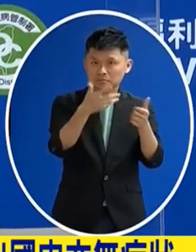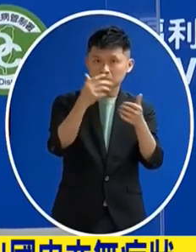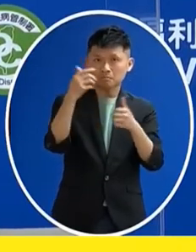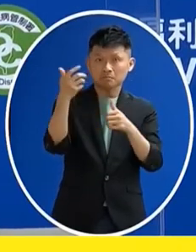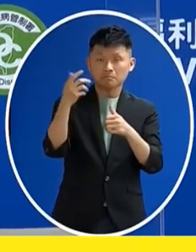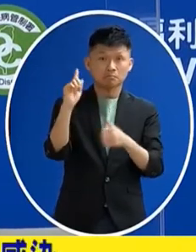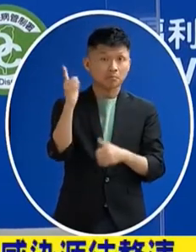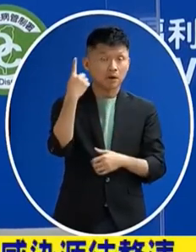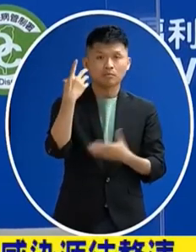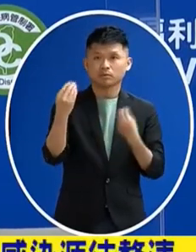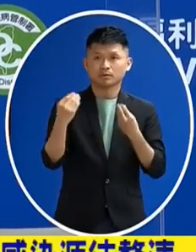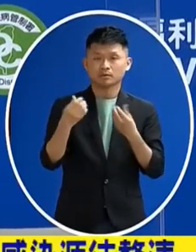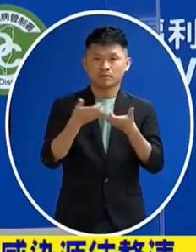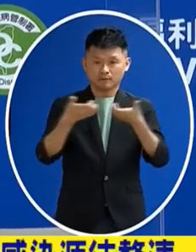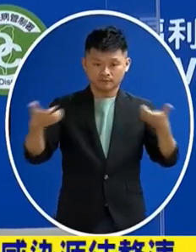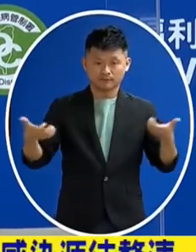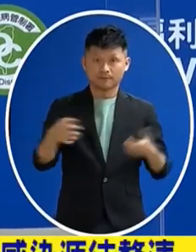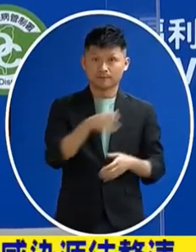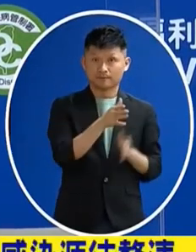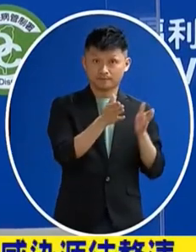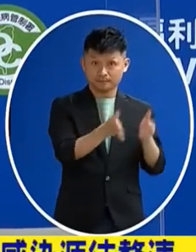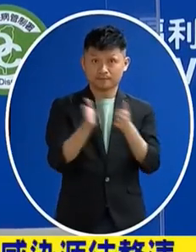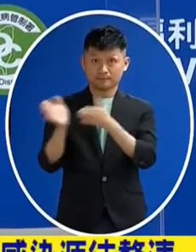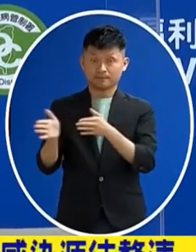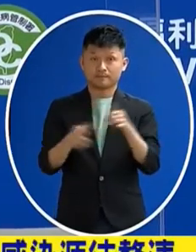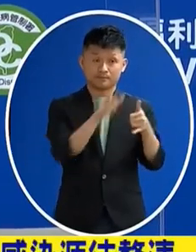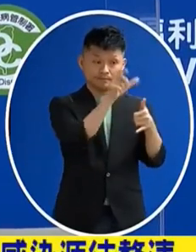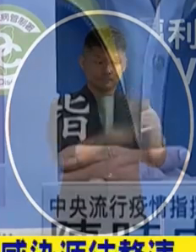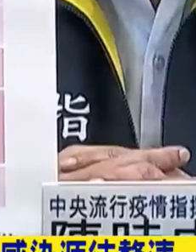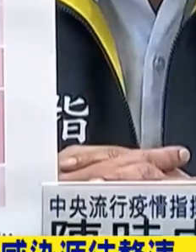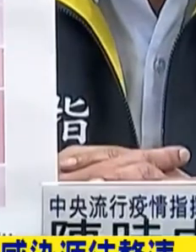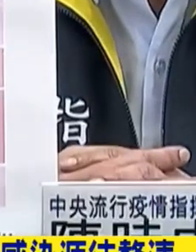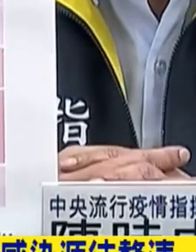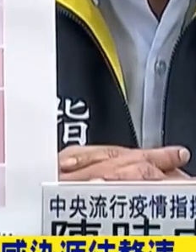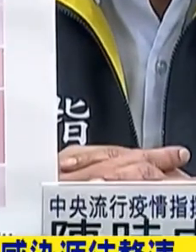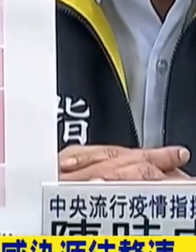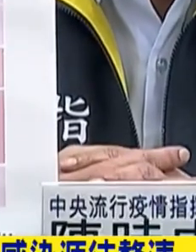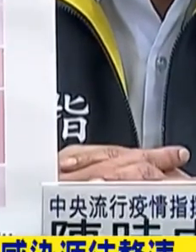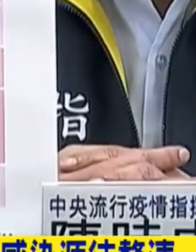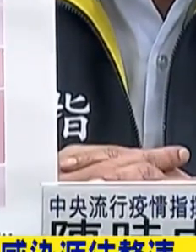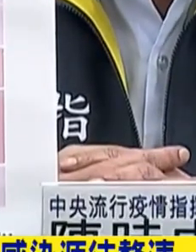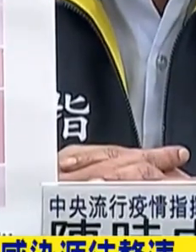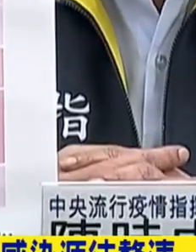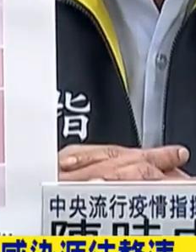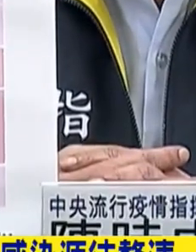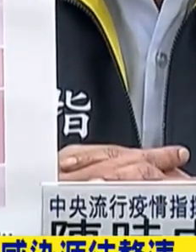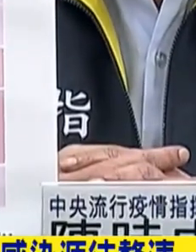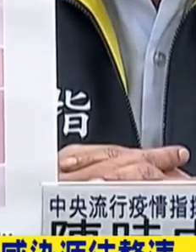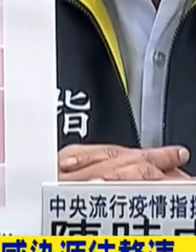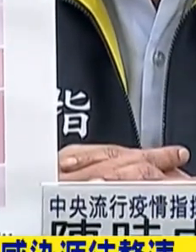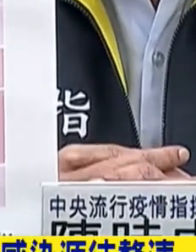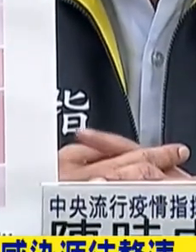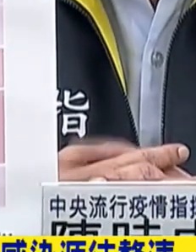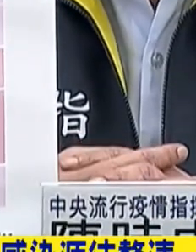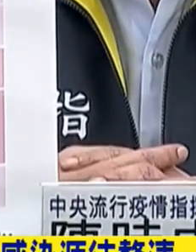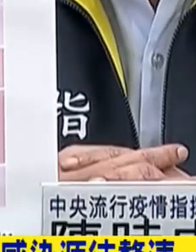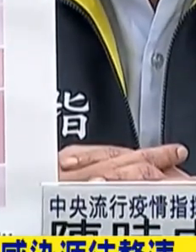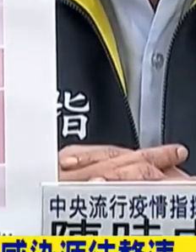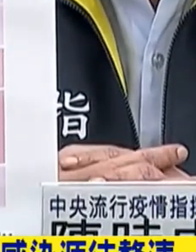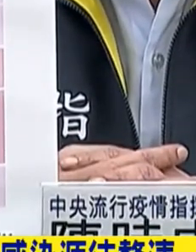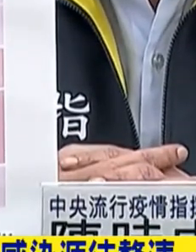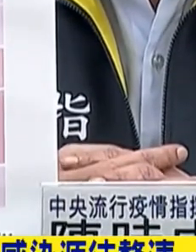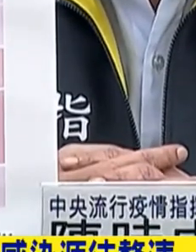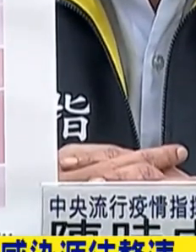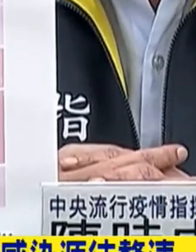那分作2块，哈那一块是1202哈这一群哈，那他这一群里面总共有